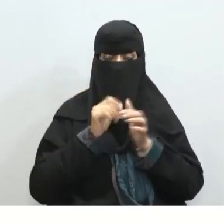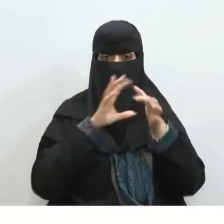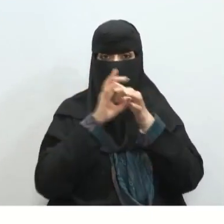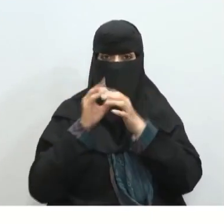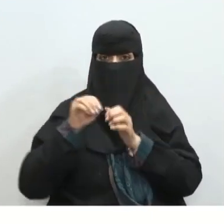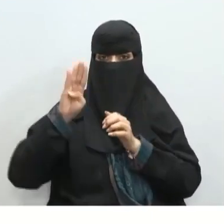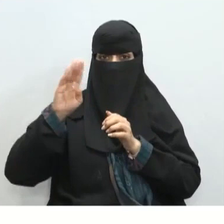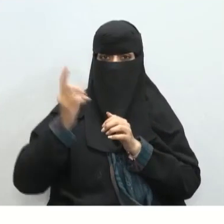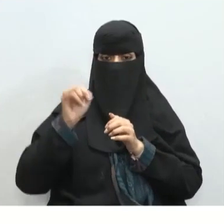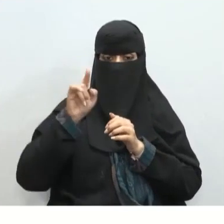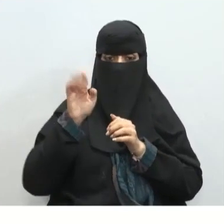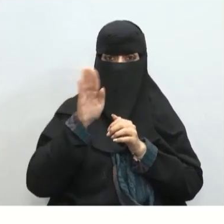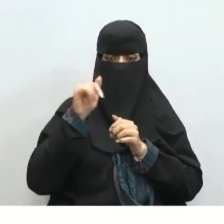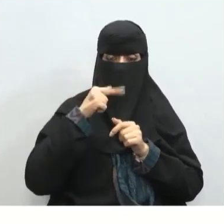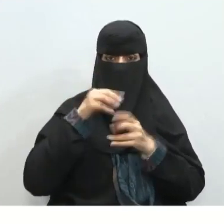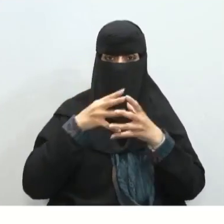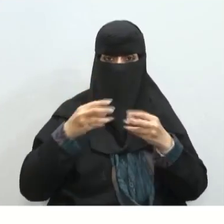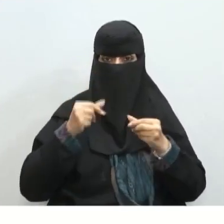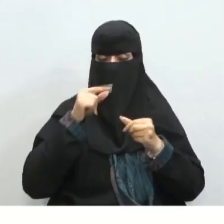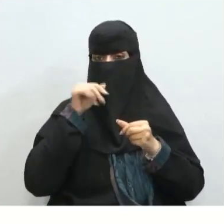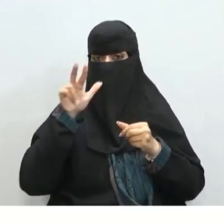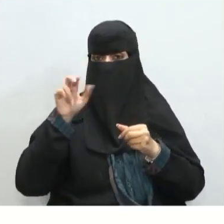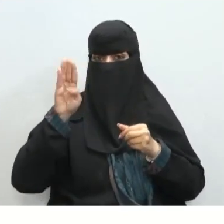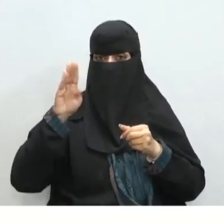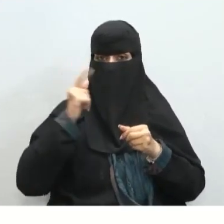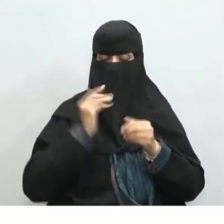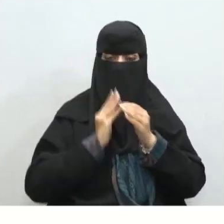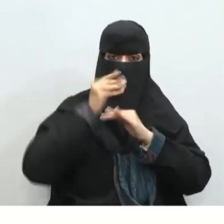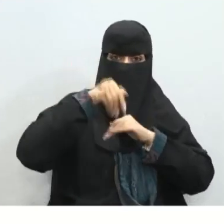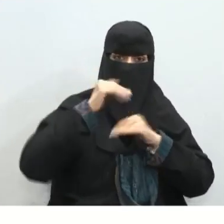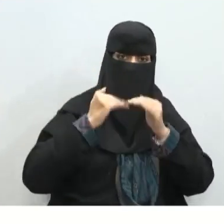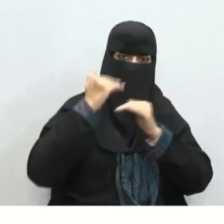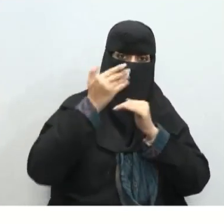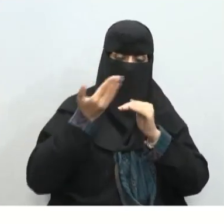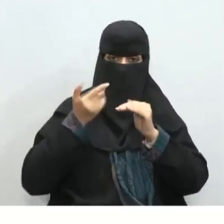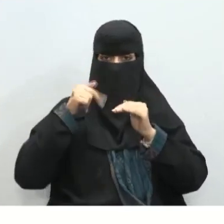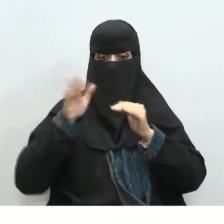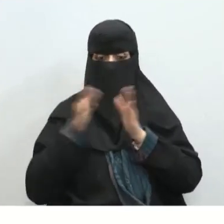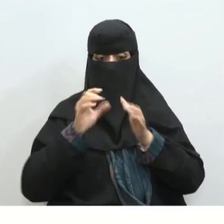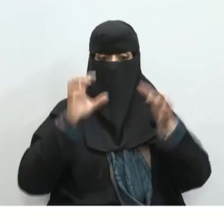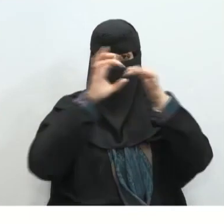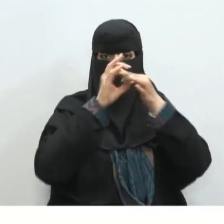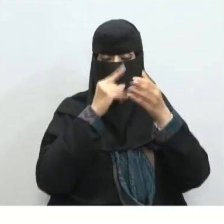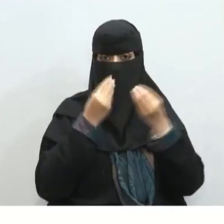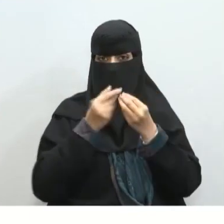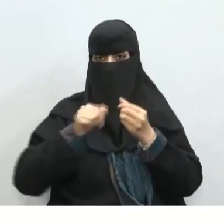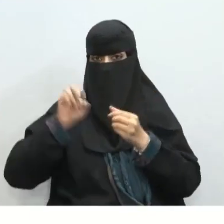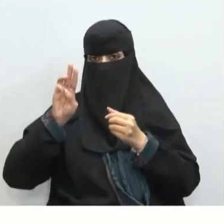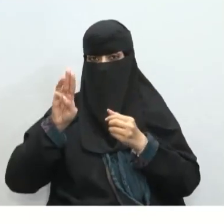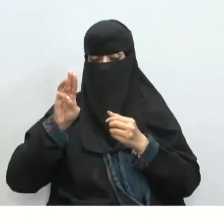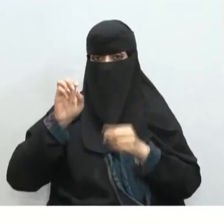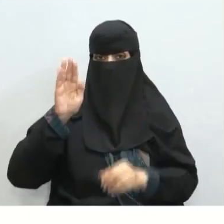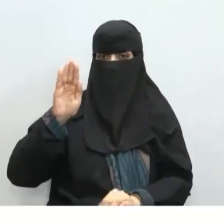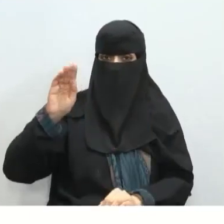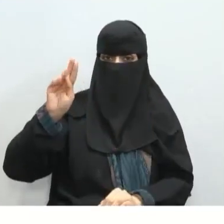كربس هذا البايروفيك الناتج عن التحلل السكري يدخل في مرحله ما قبل حلقه كريبس يرتبط مع انزيم ستايل الكو